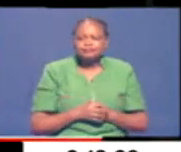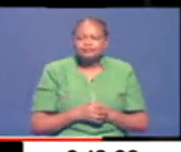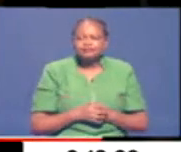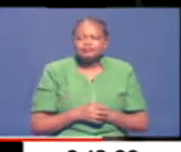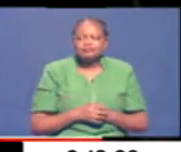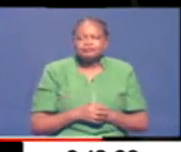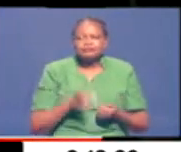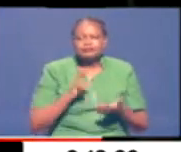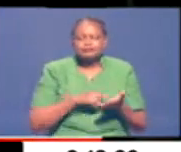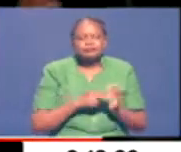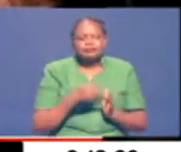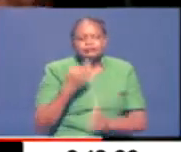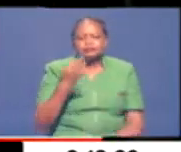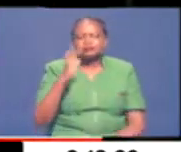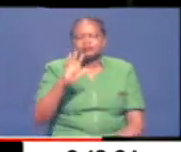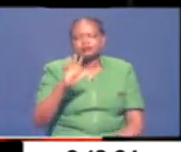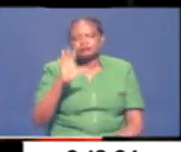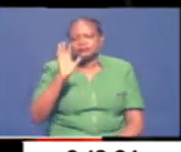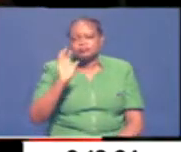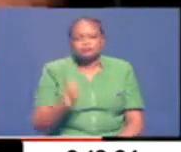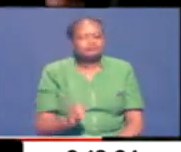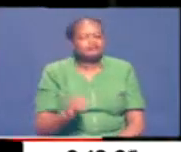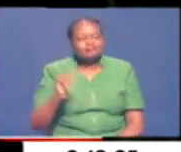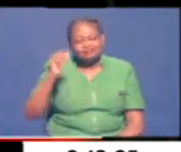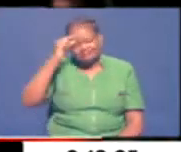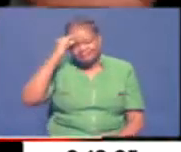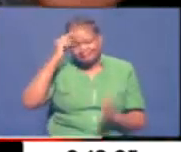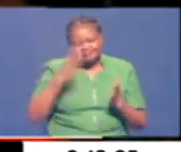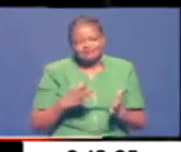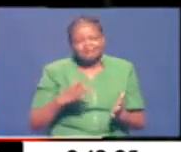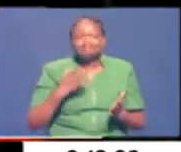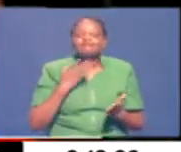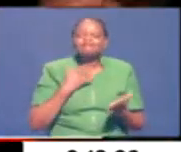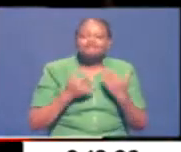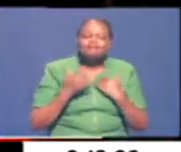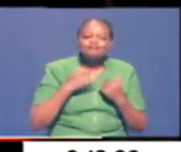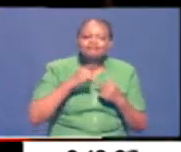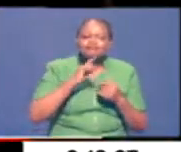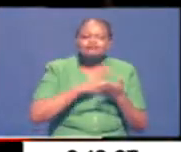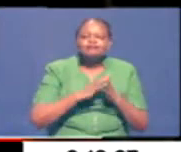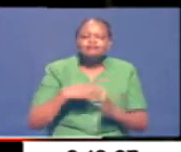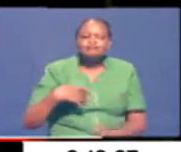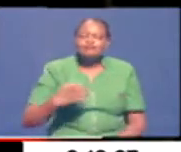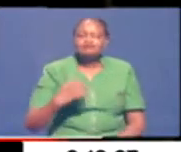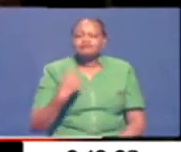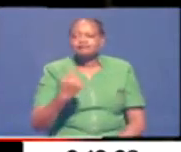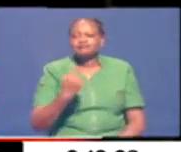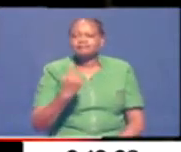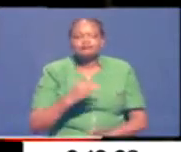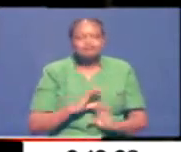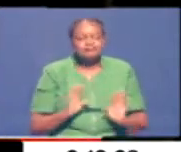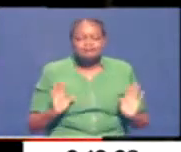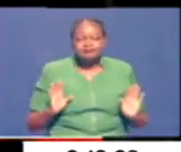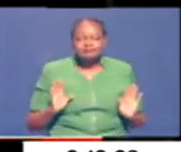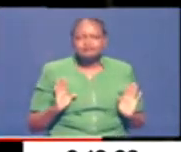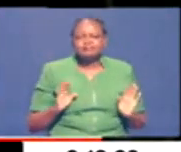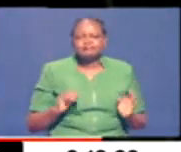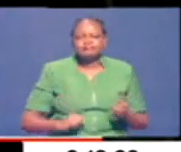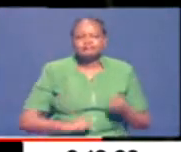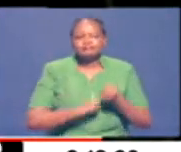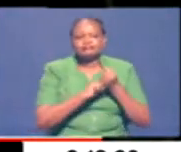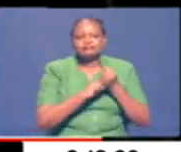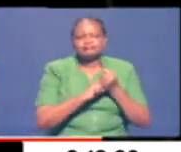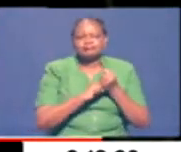hii 35% au magavana wanaitaka tu wajitajirishe wao wenyewe. ISID